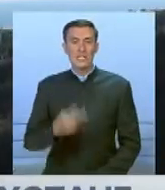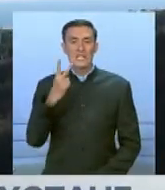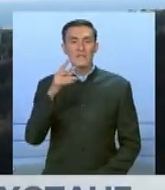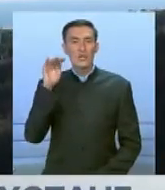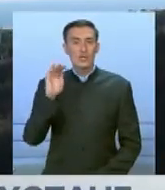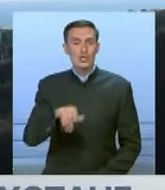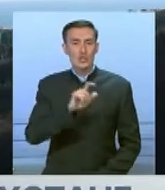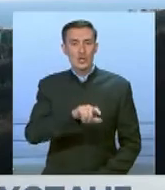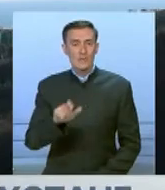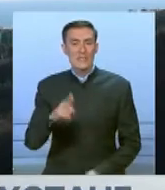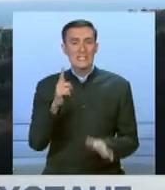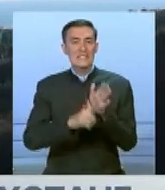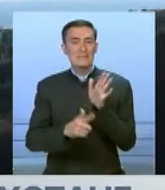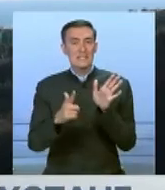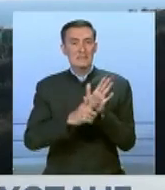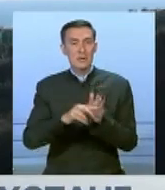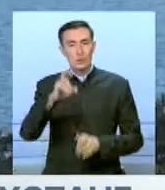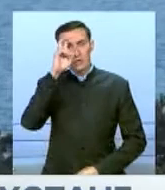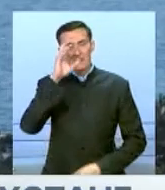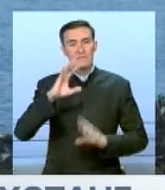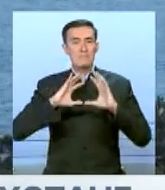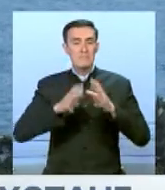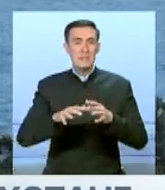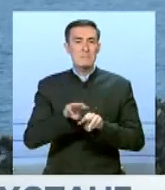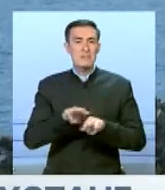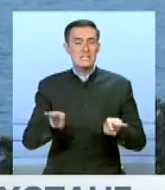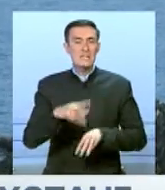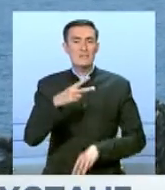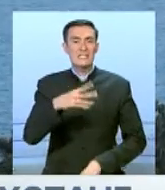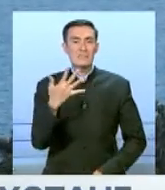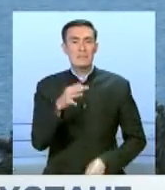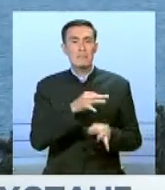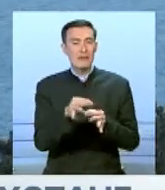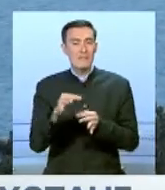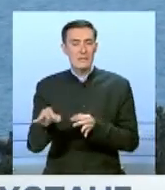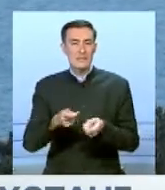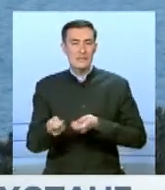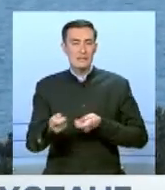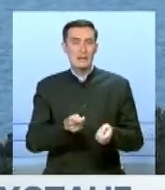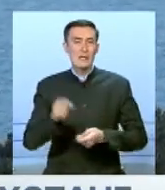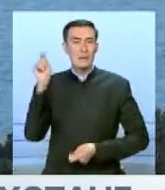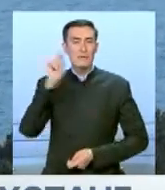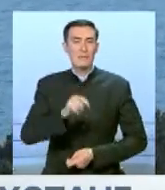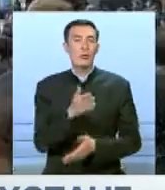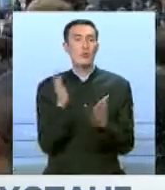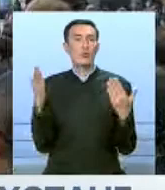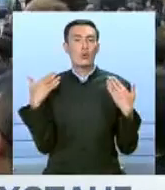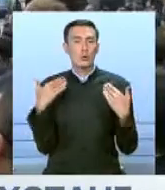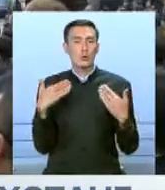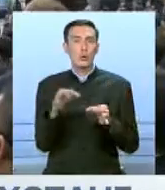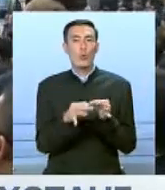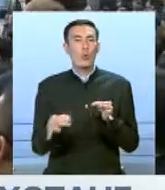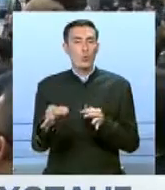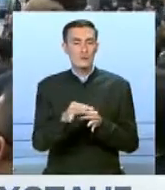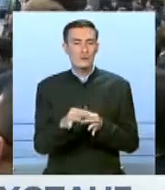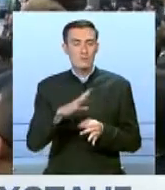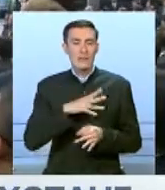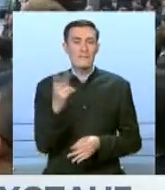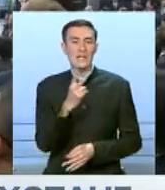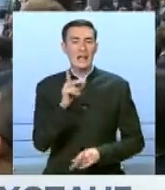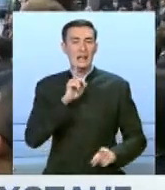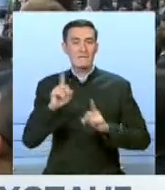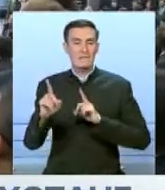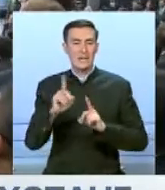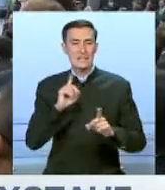2000 человек из 77 стран, в том числе министры 25 правительств, приехали на курортный остров Чеджудо. Здесь прошла вторая